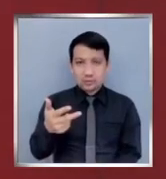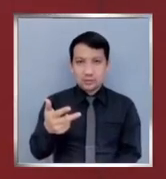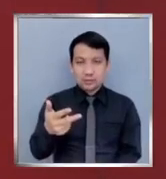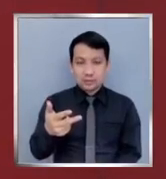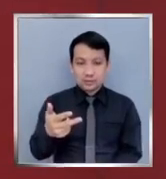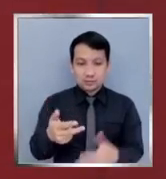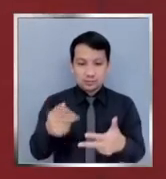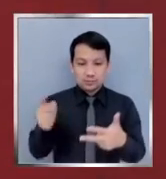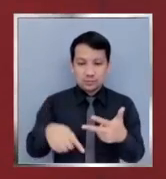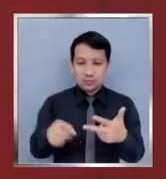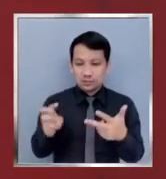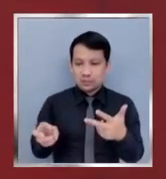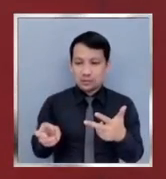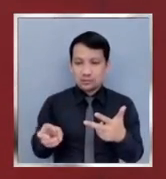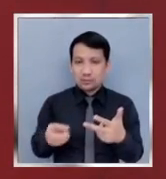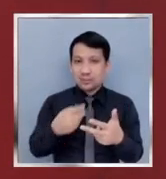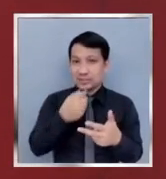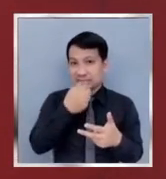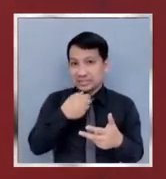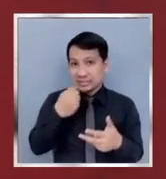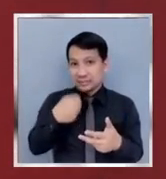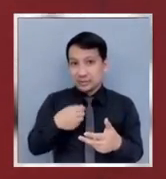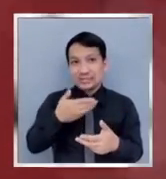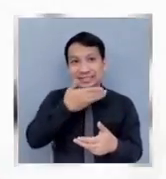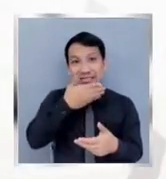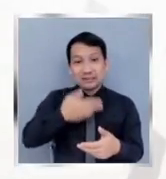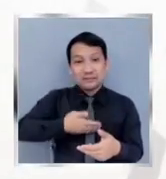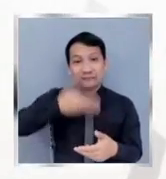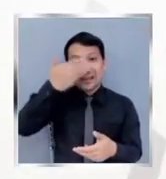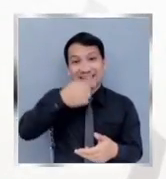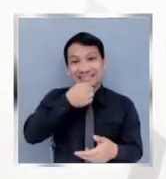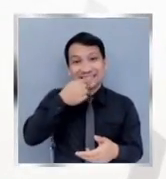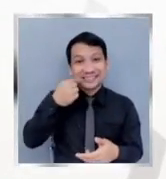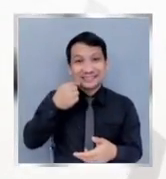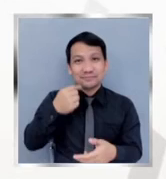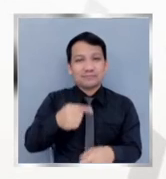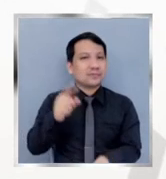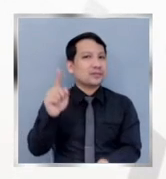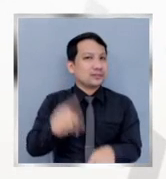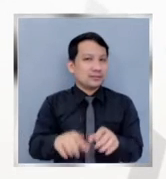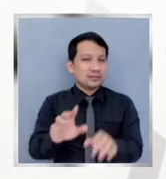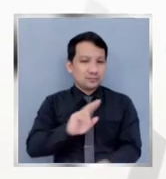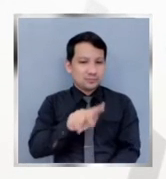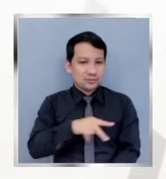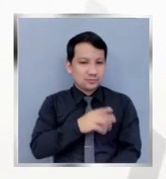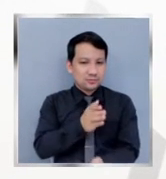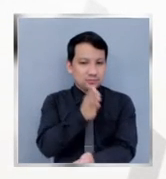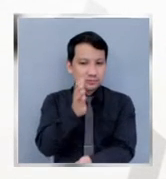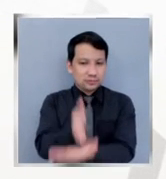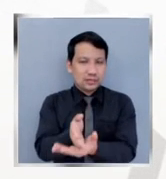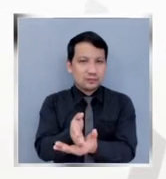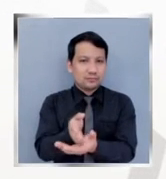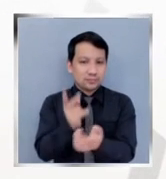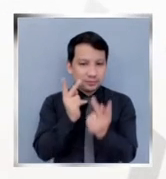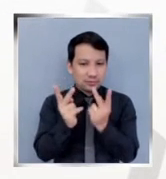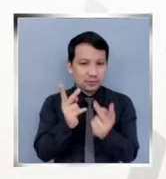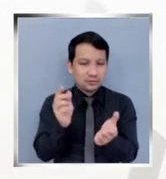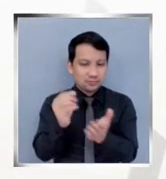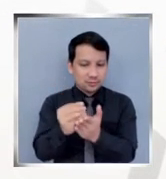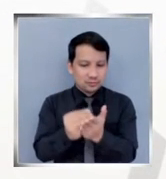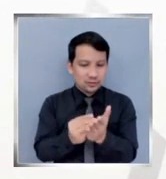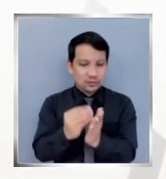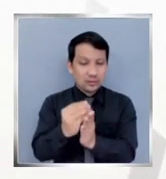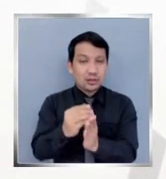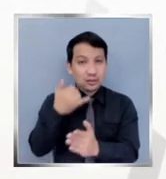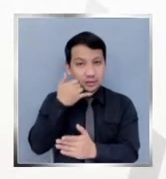3 hanggang 6 na ngipin sa harapang bahagi. Hindi na kinakailangang personal na pumila para makapagpalista. Tumawag lamang sa